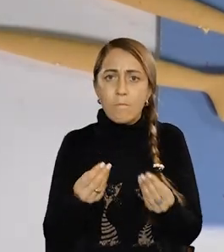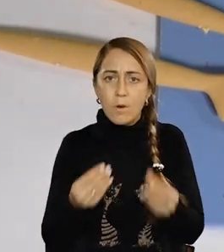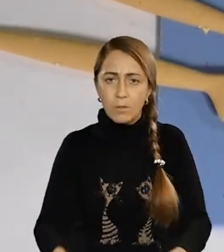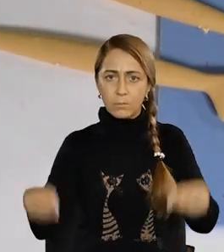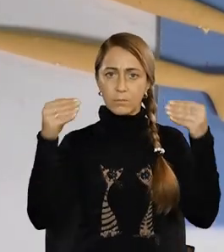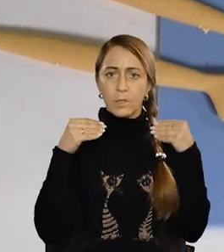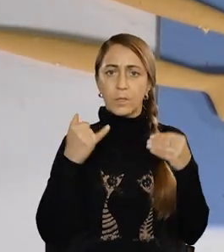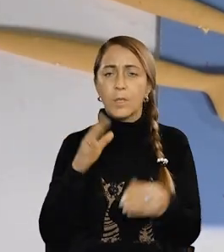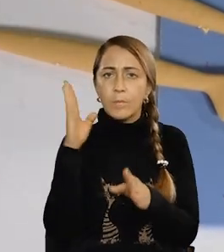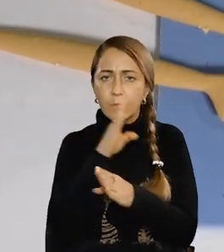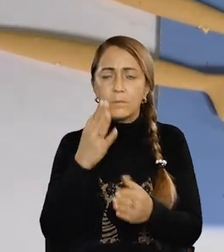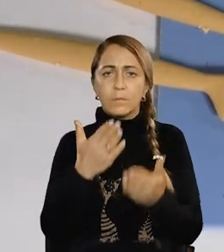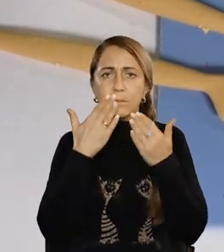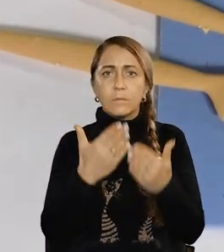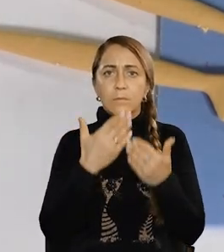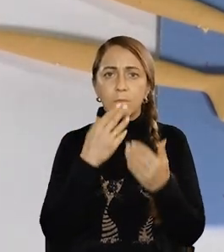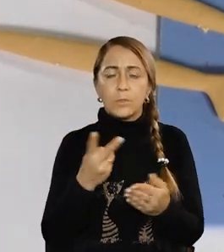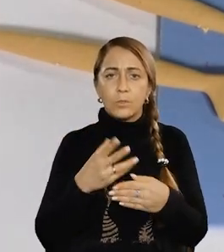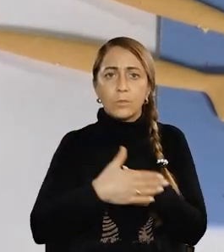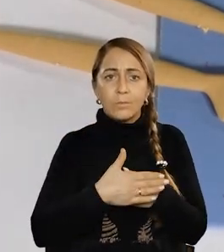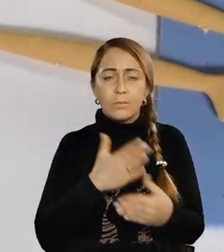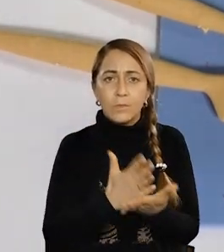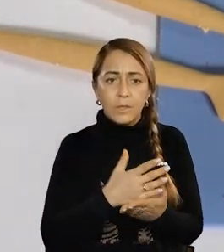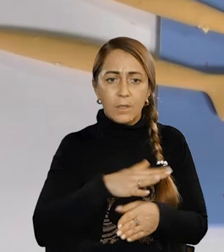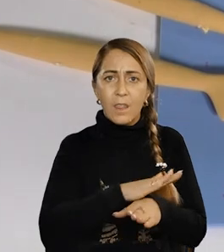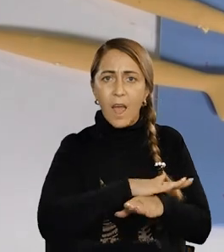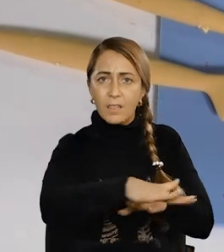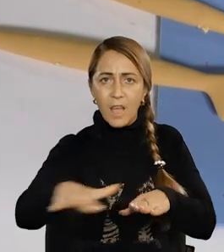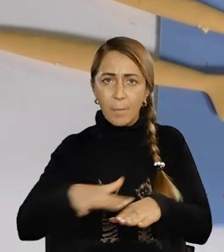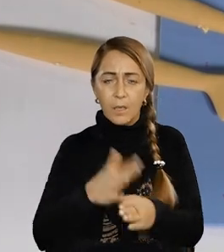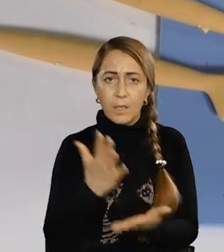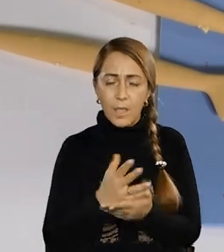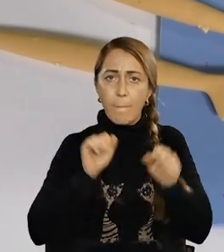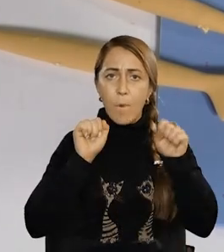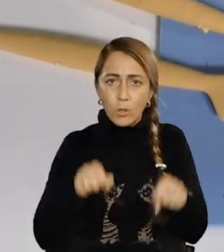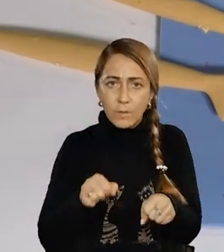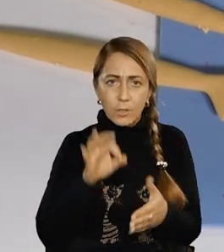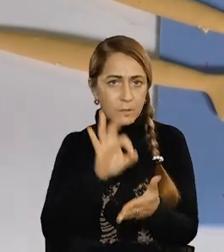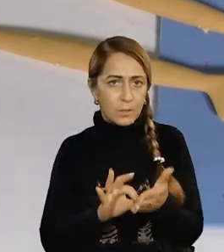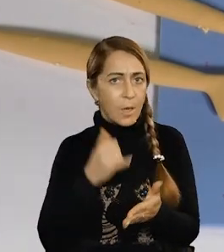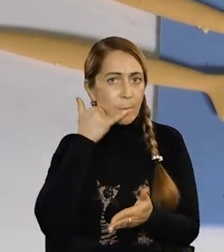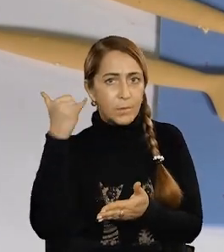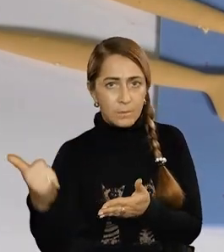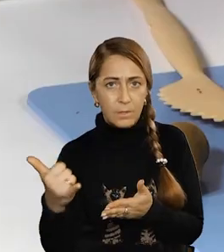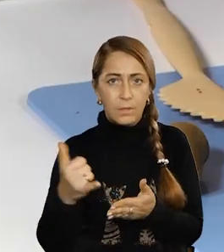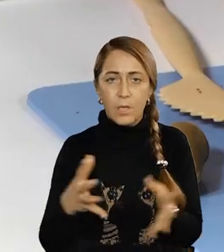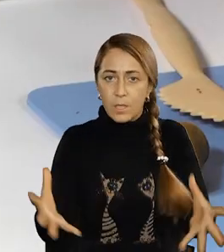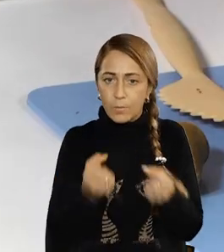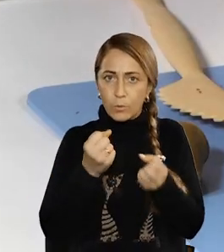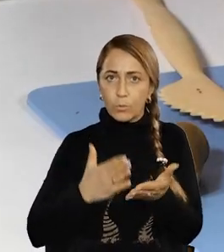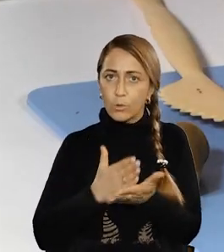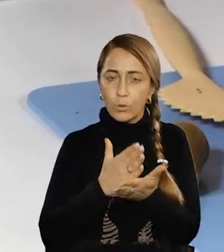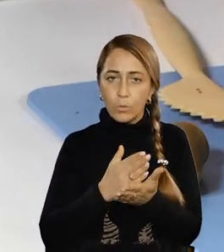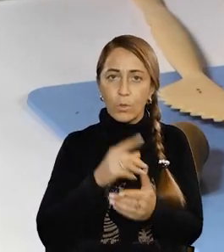мокрим одягом і дихати повітрям, що знаходиться біля самої землі. І як тільки є можливість, одразу зателефонувати